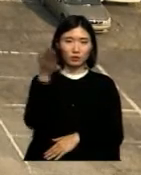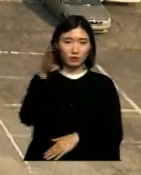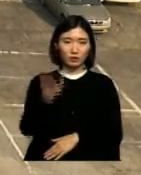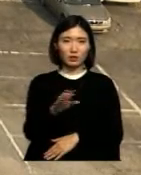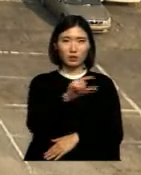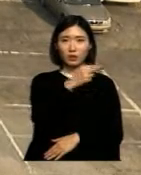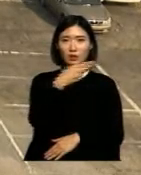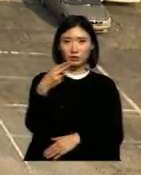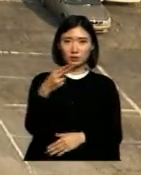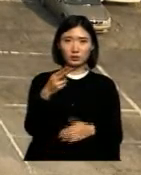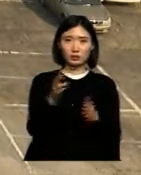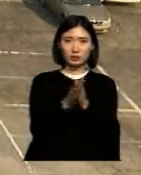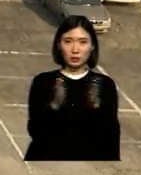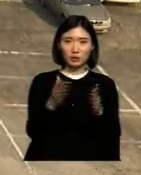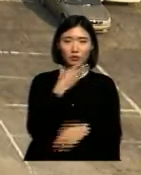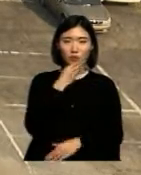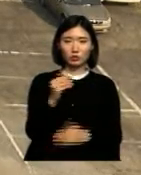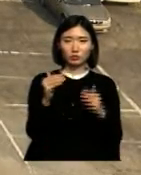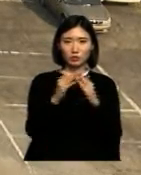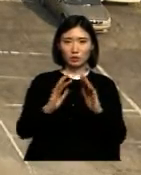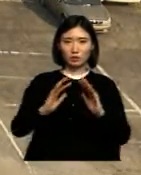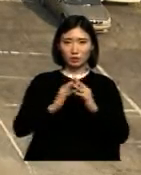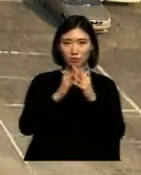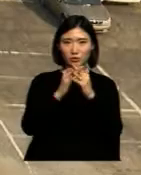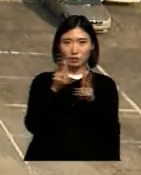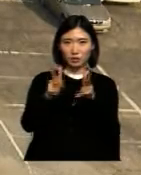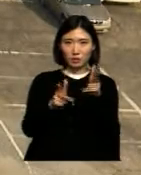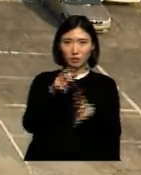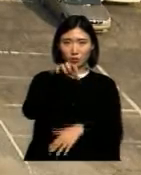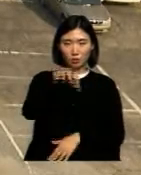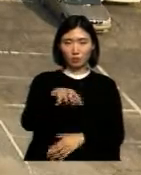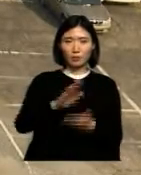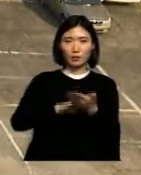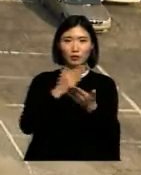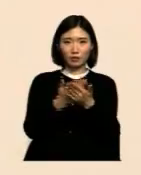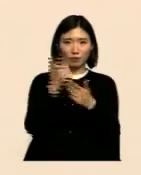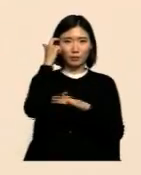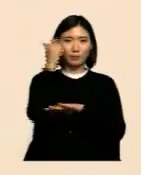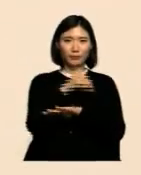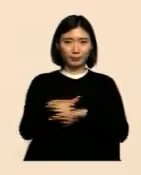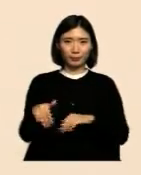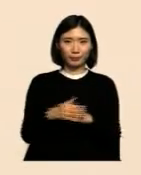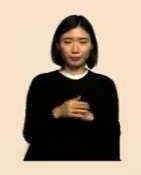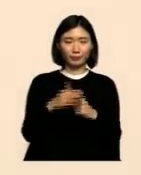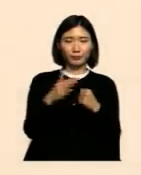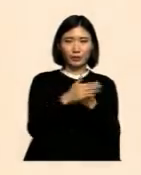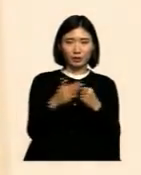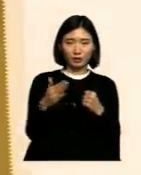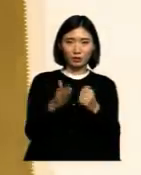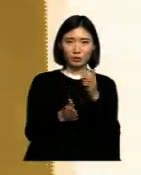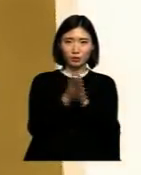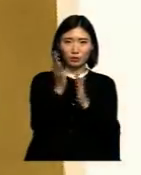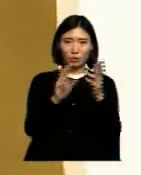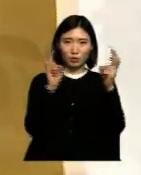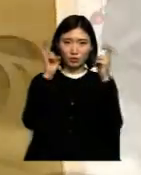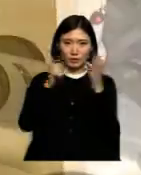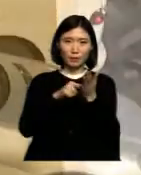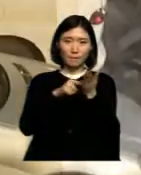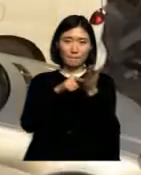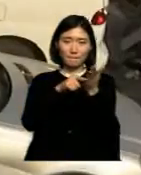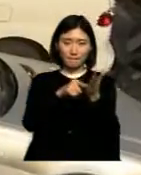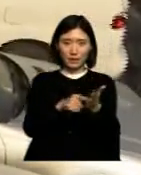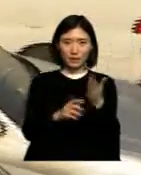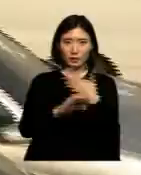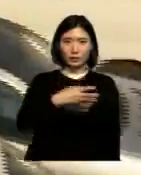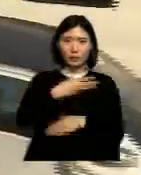그런데 LH가 시행하는 행복주택 건설 사업 부지로 변경될 예정입니다. 이 때문에 도시공사가 지불한